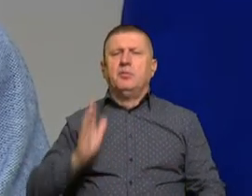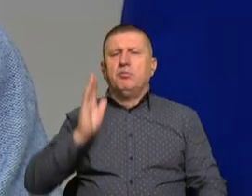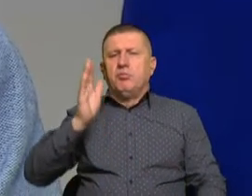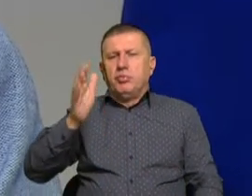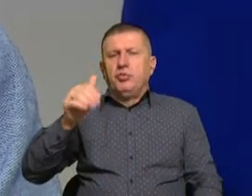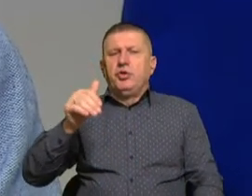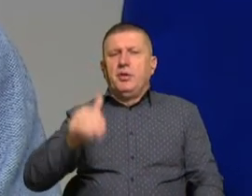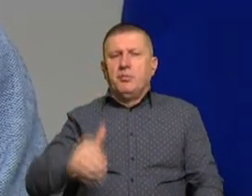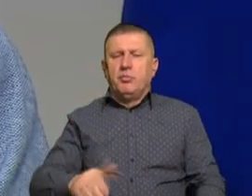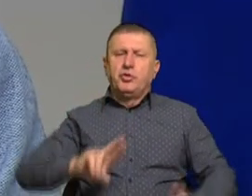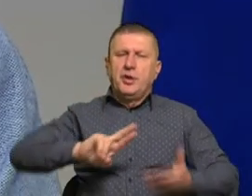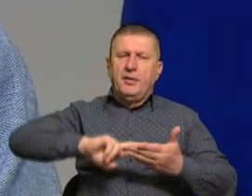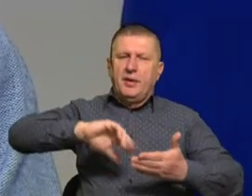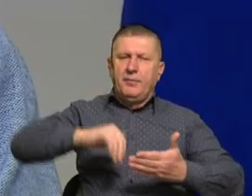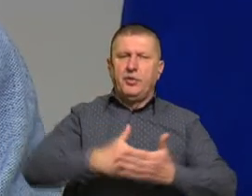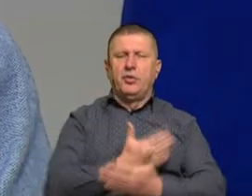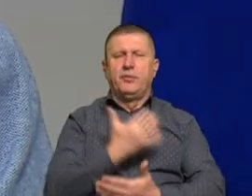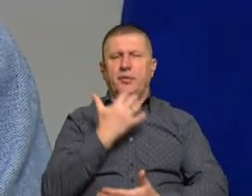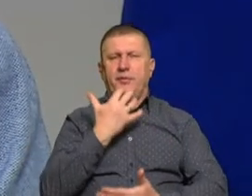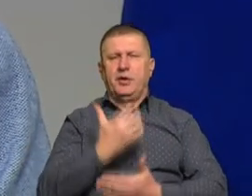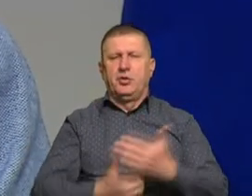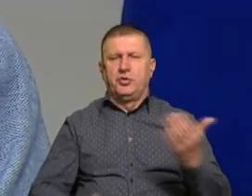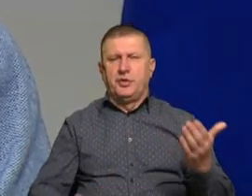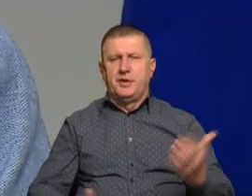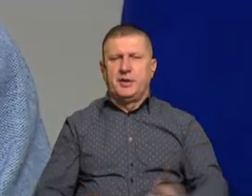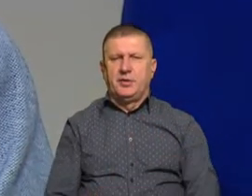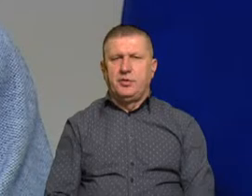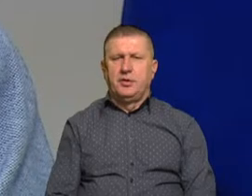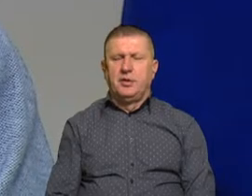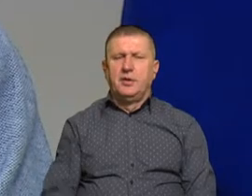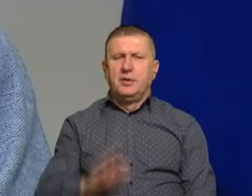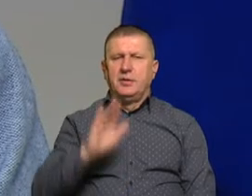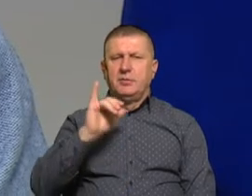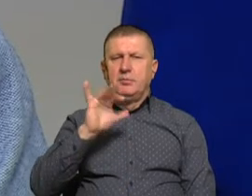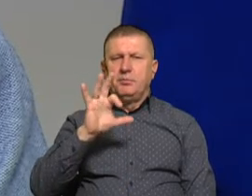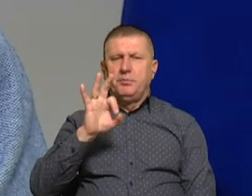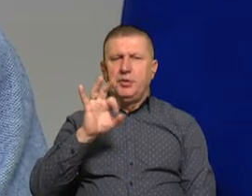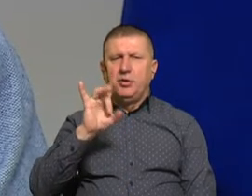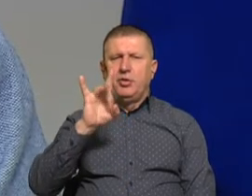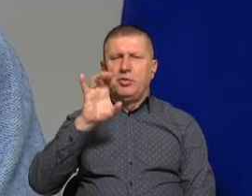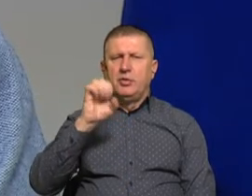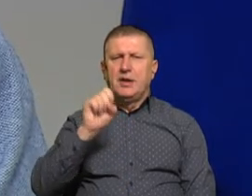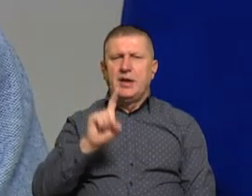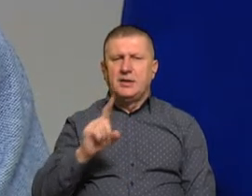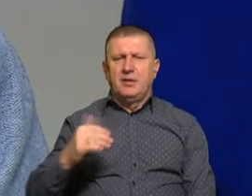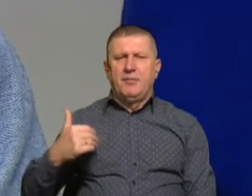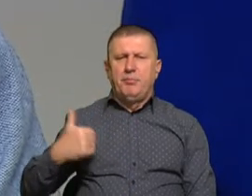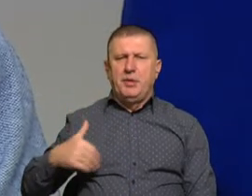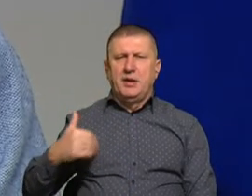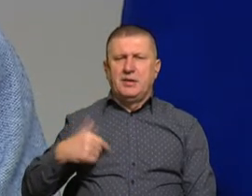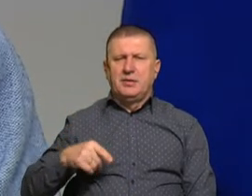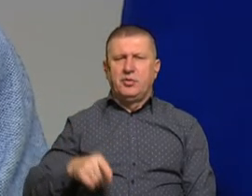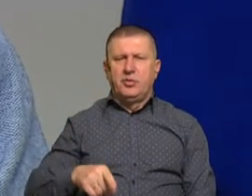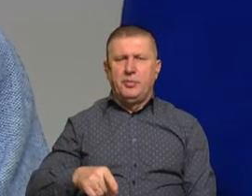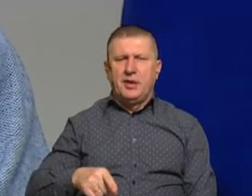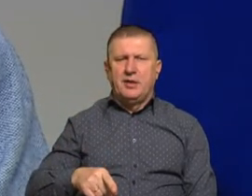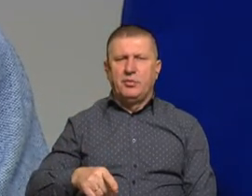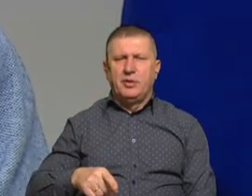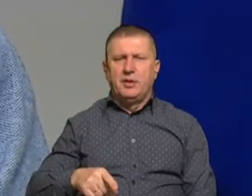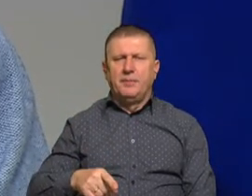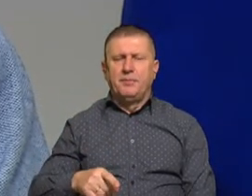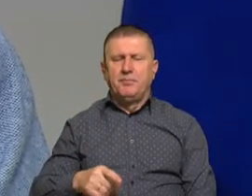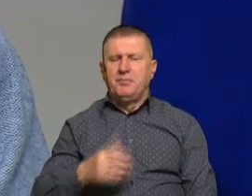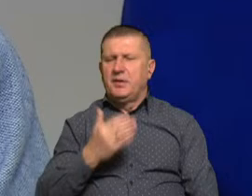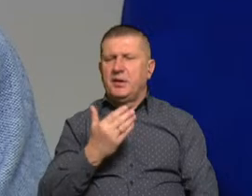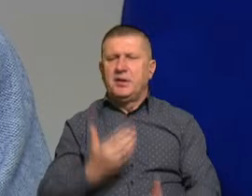może być ponownie wykorzystywany. Biogazownie. W Bielsku Białej naprawdę bardzo dużo